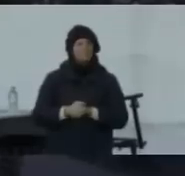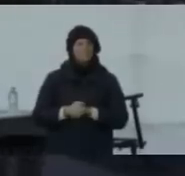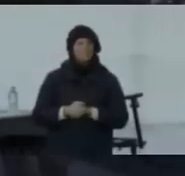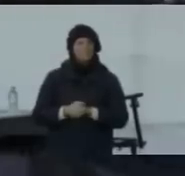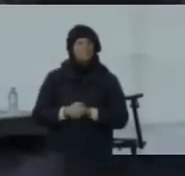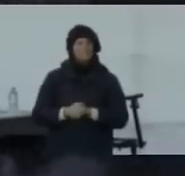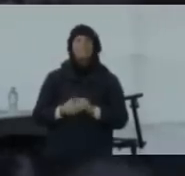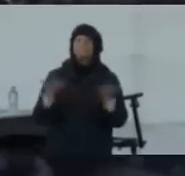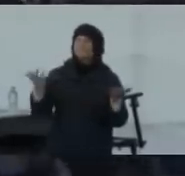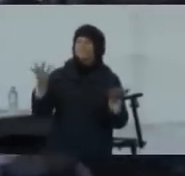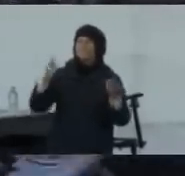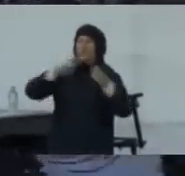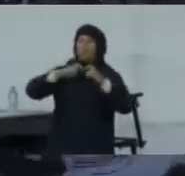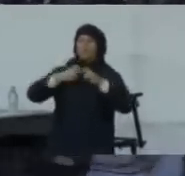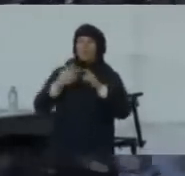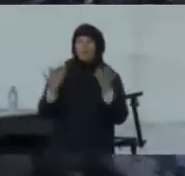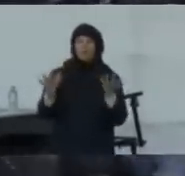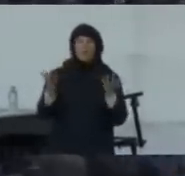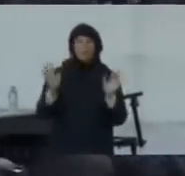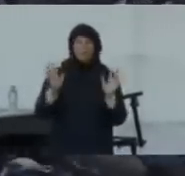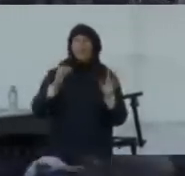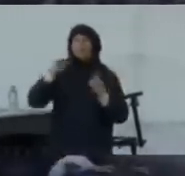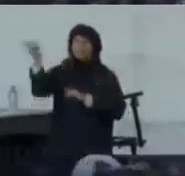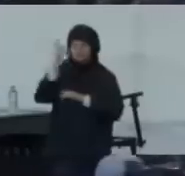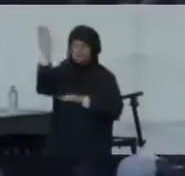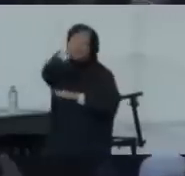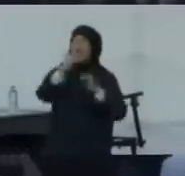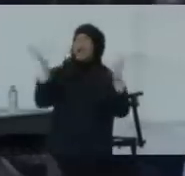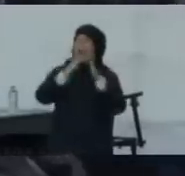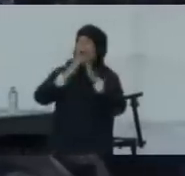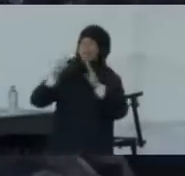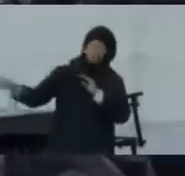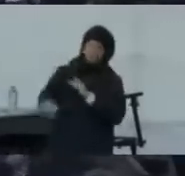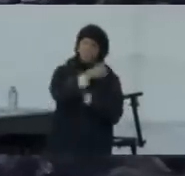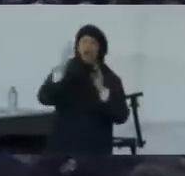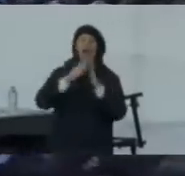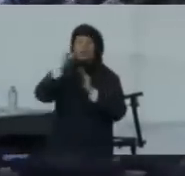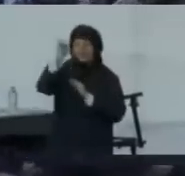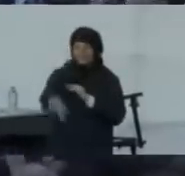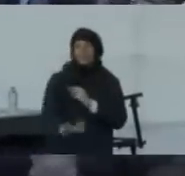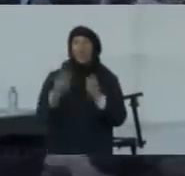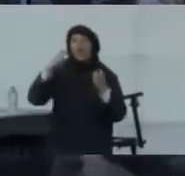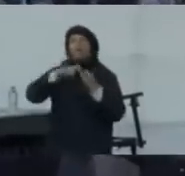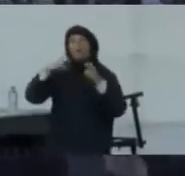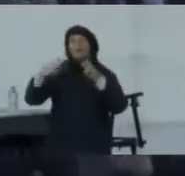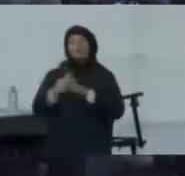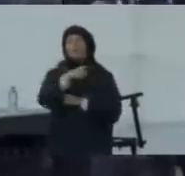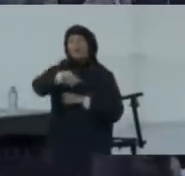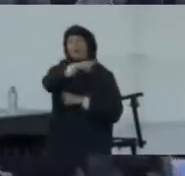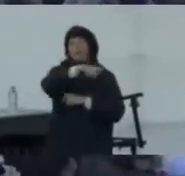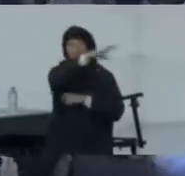Il problema, tutti a casa, sì, tutti a casa, ma il problema è che sono pieni di case.